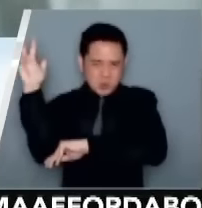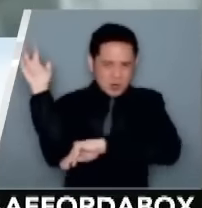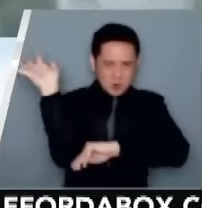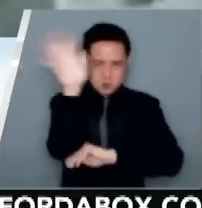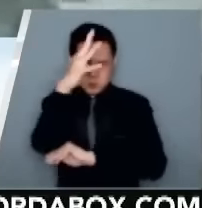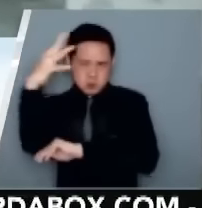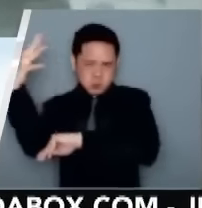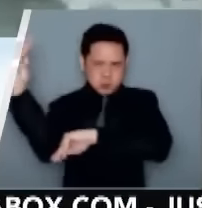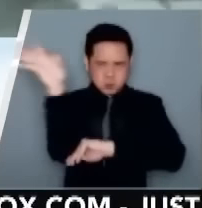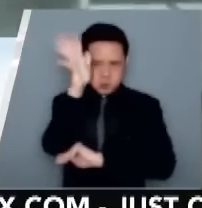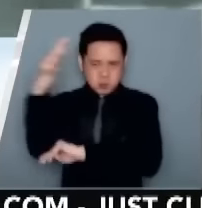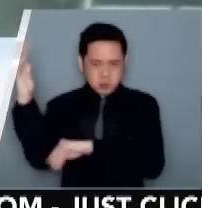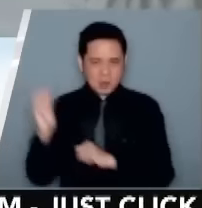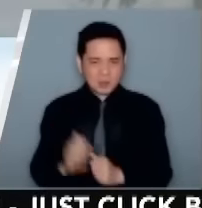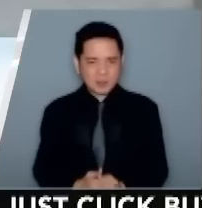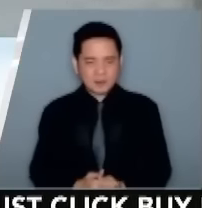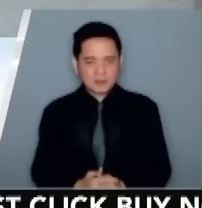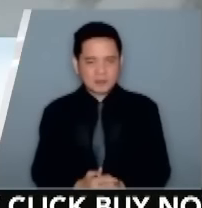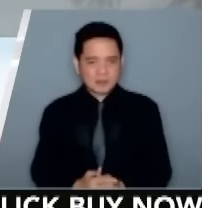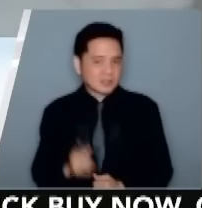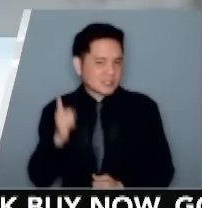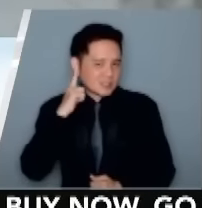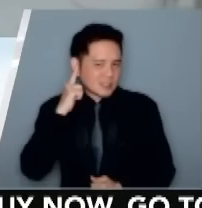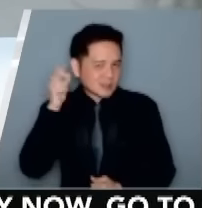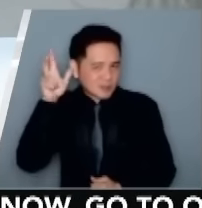namin ang tila pagsipol ng hangin